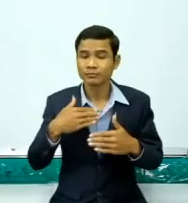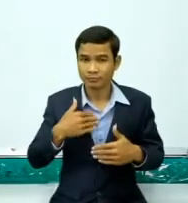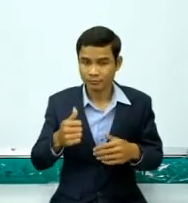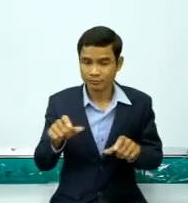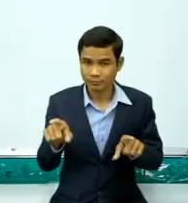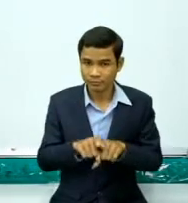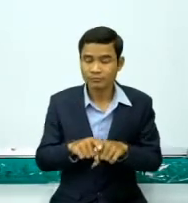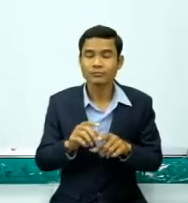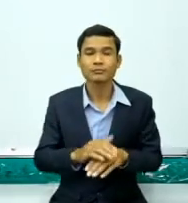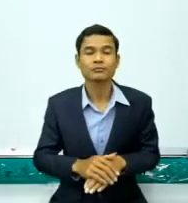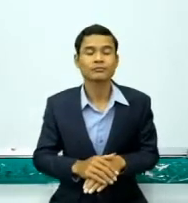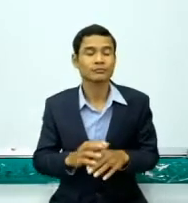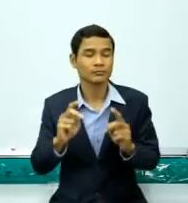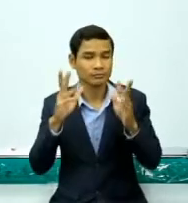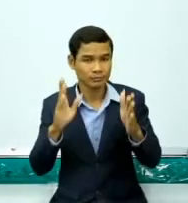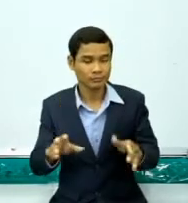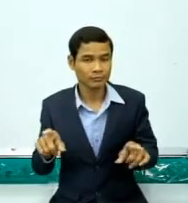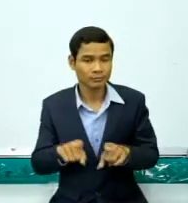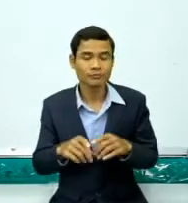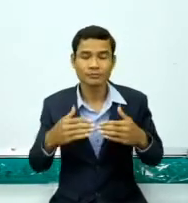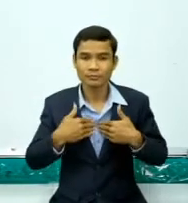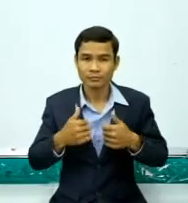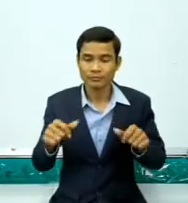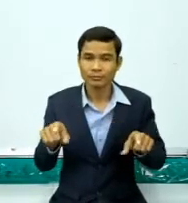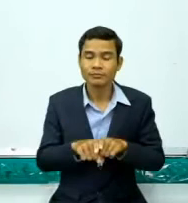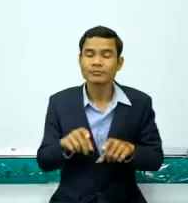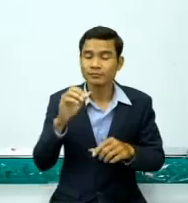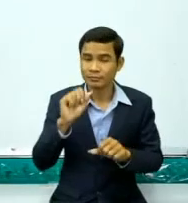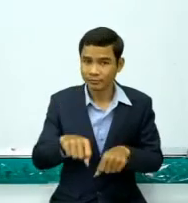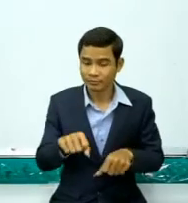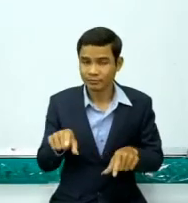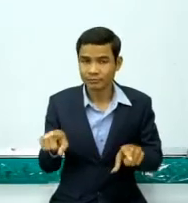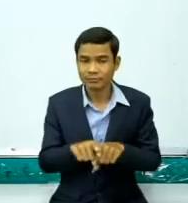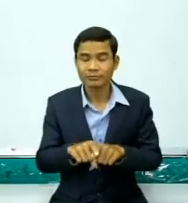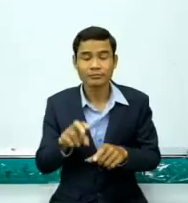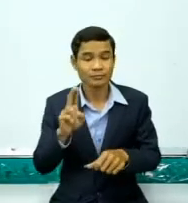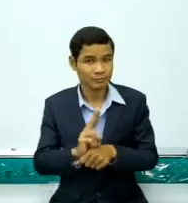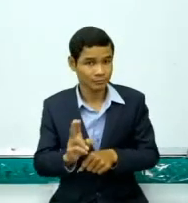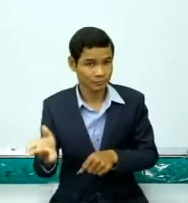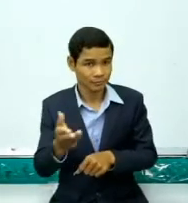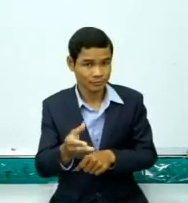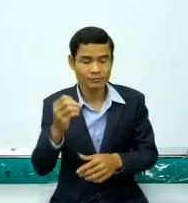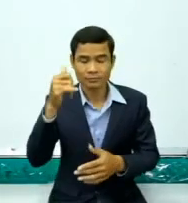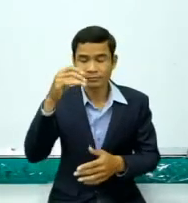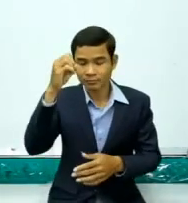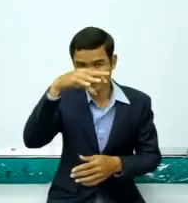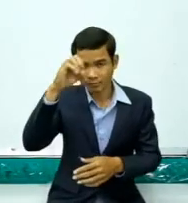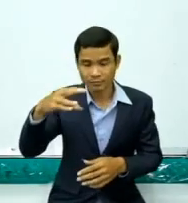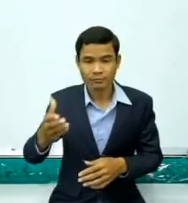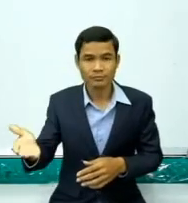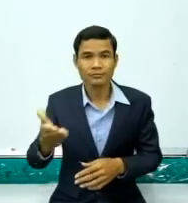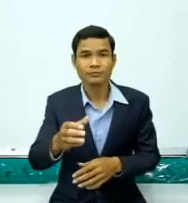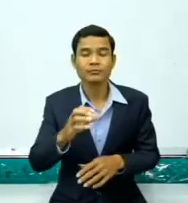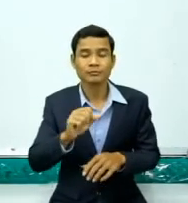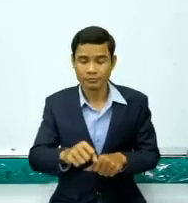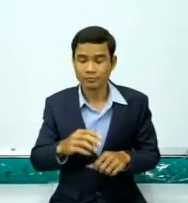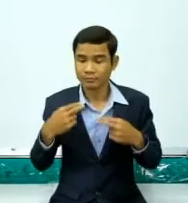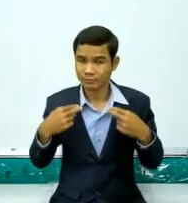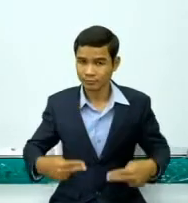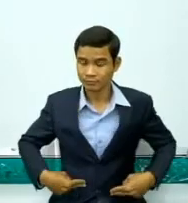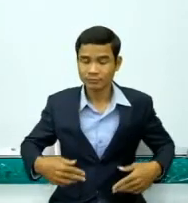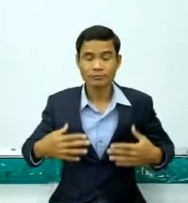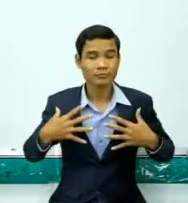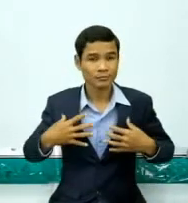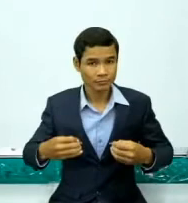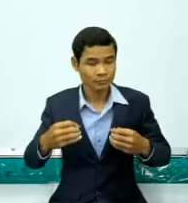nó. Chà, chồng lại này cửa có sắc sắc bài đa nè con. Chà, ta chỉ riêng rõ thằng này con tặng ạ khá nế bán để xa ở nà